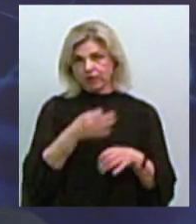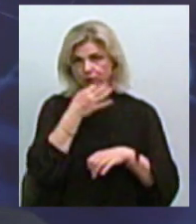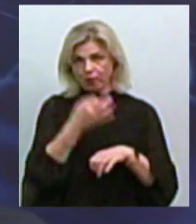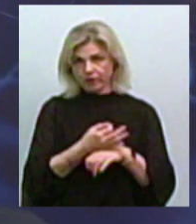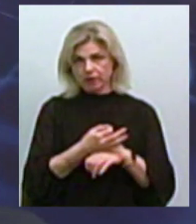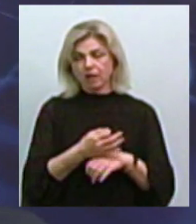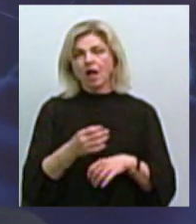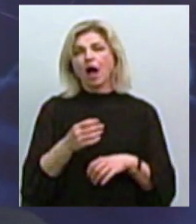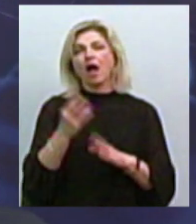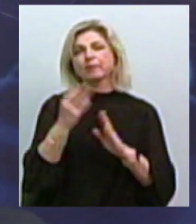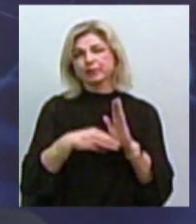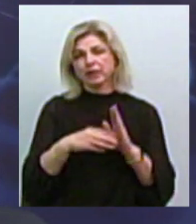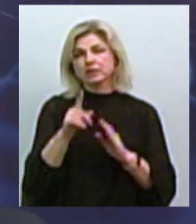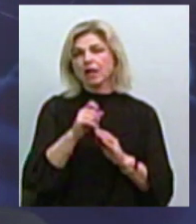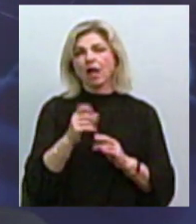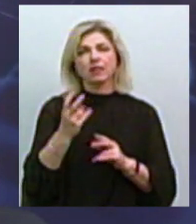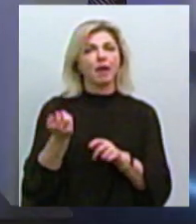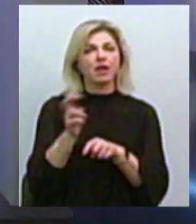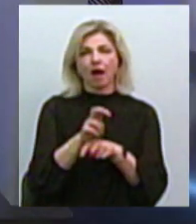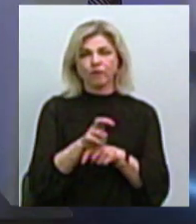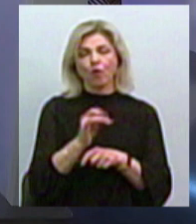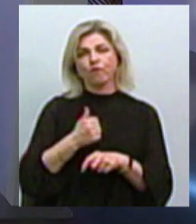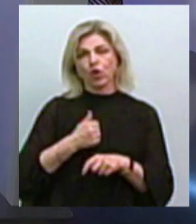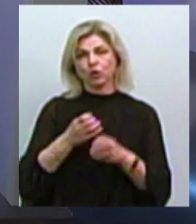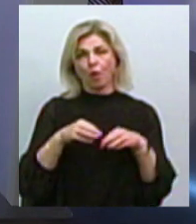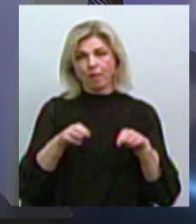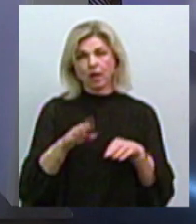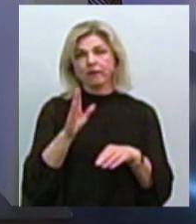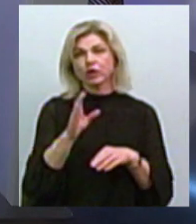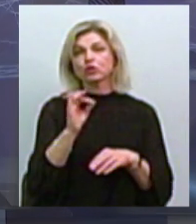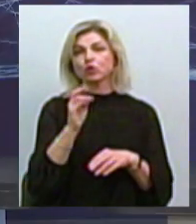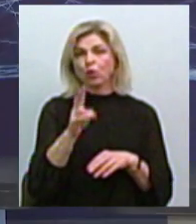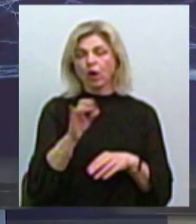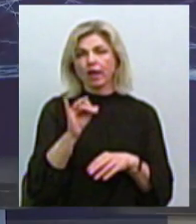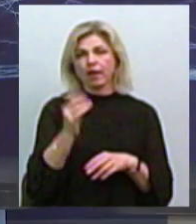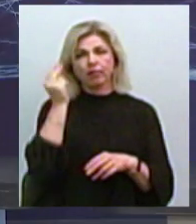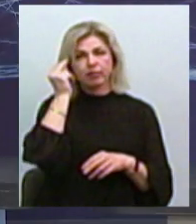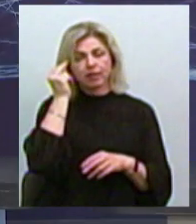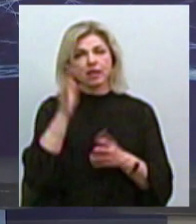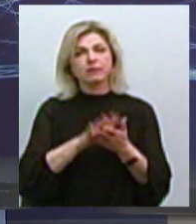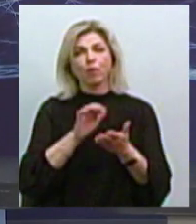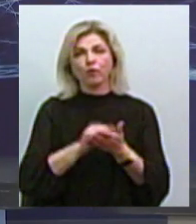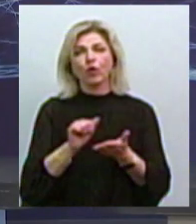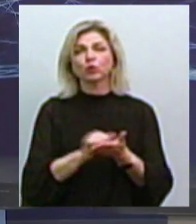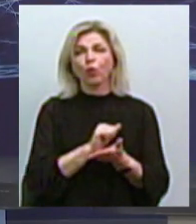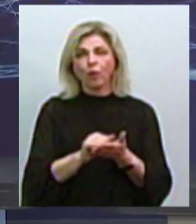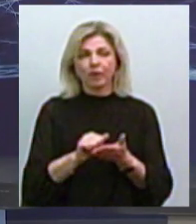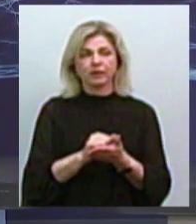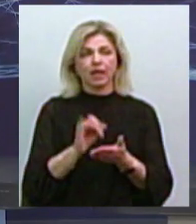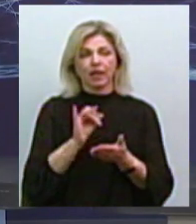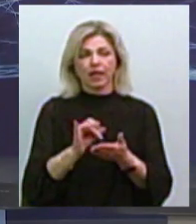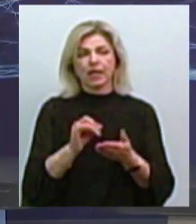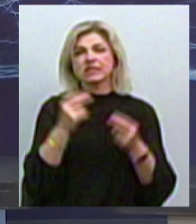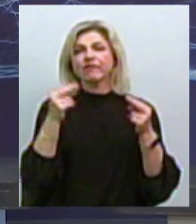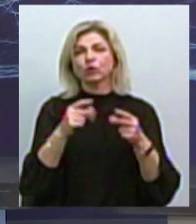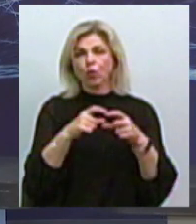за неявку за викликом військовий комісаріат, установлені строки, псування, навмисне псування документів військово-облікових, ну, тобто приписного свідоцтва,